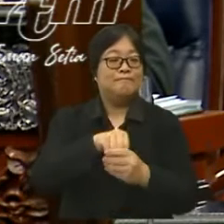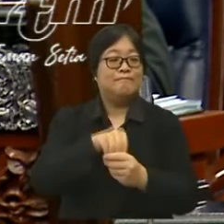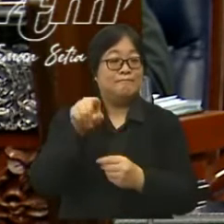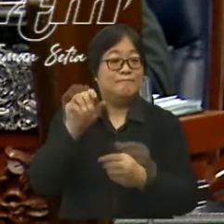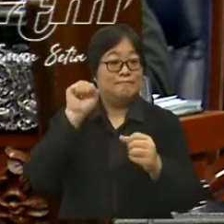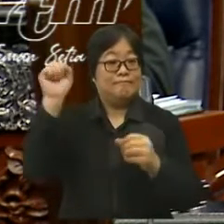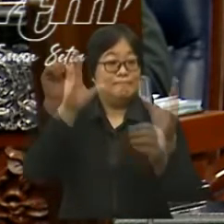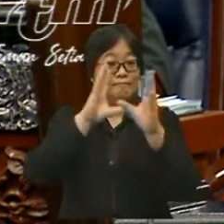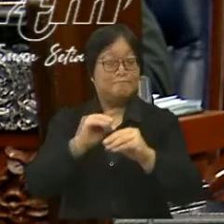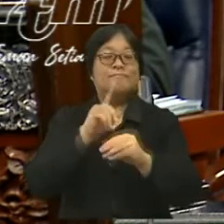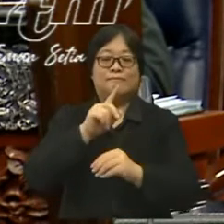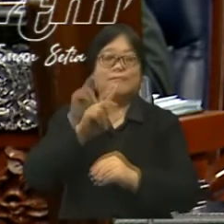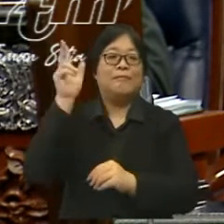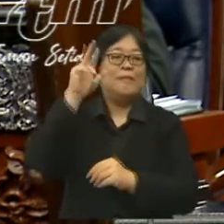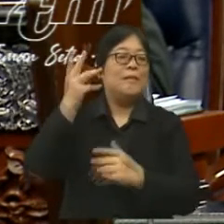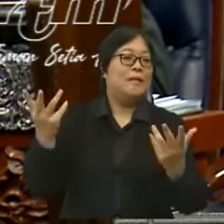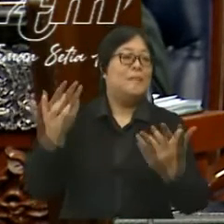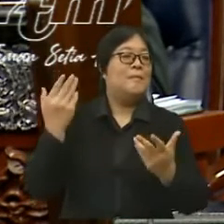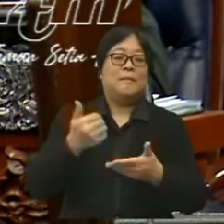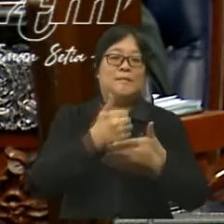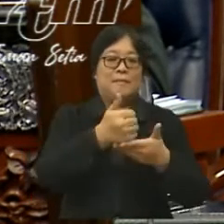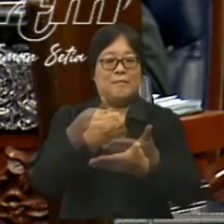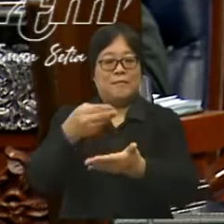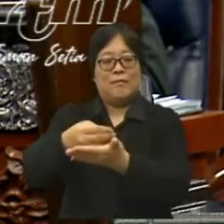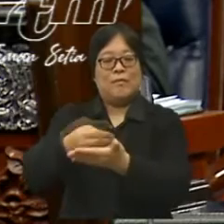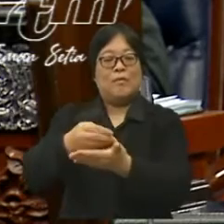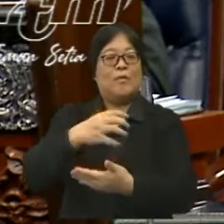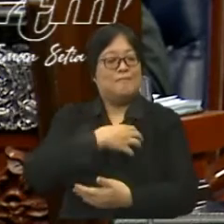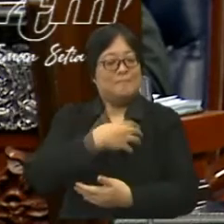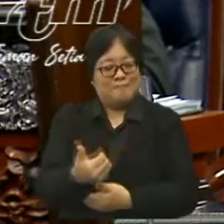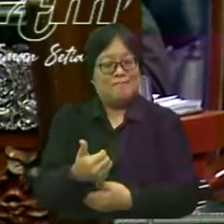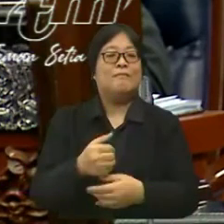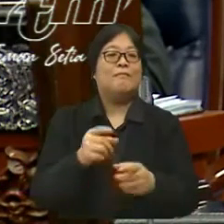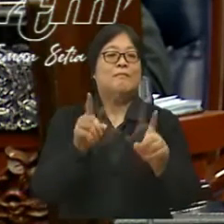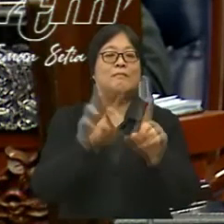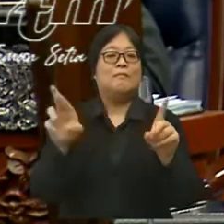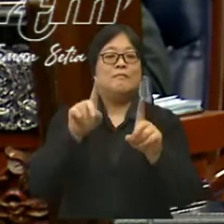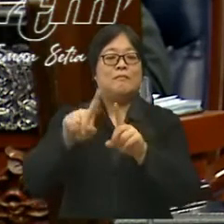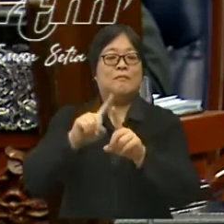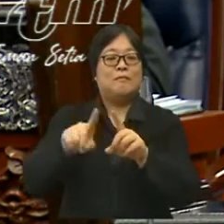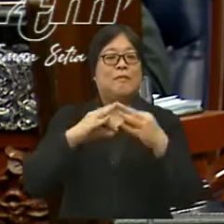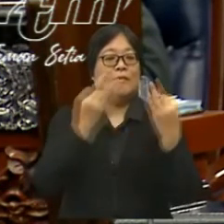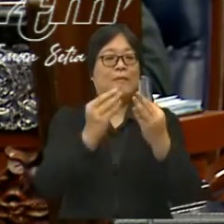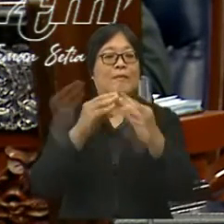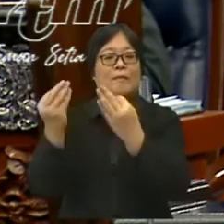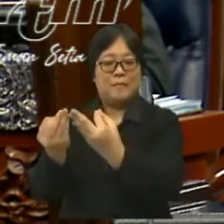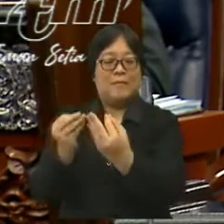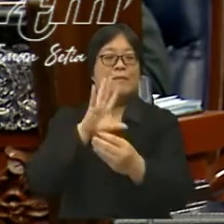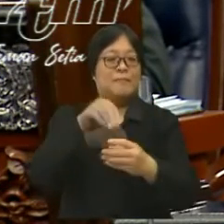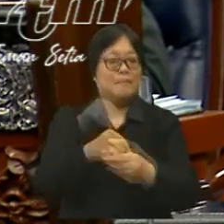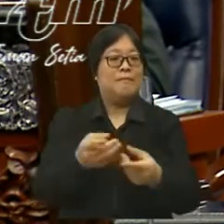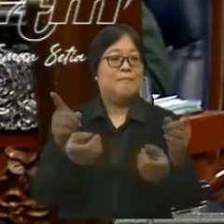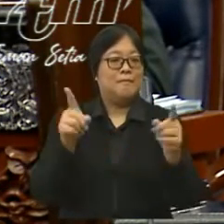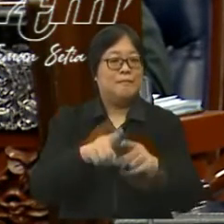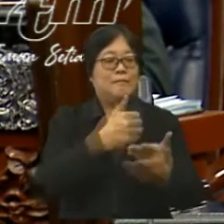di Sarawak, kerajaan sebagaimana kebiasaan memberi bantuan wang ehsan sejumlah RM1,000 kepada setiap ketua isi rumah Yang Berhormat yang